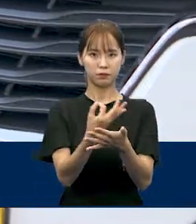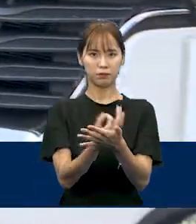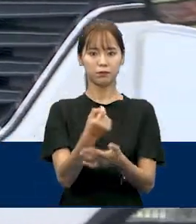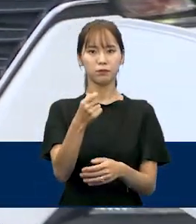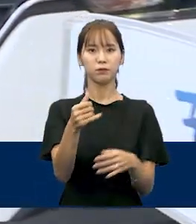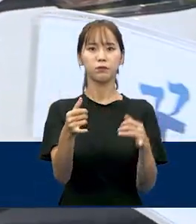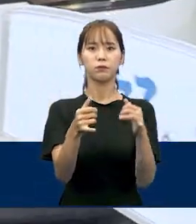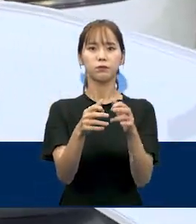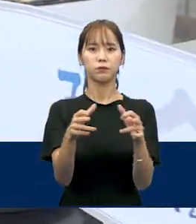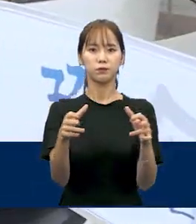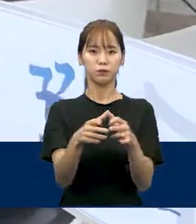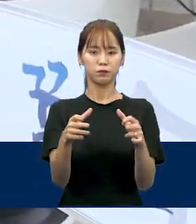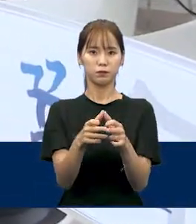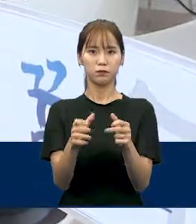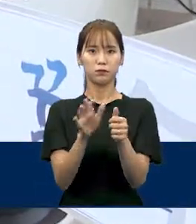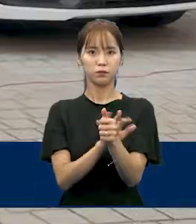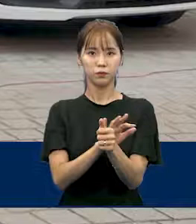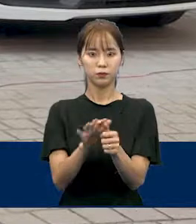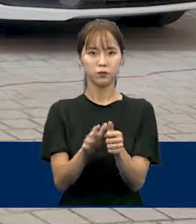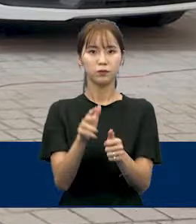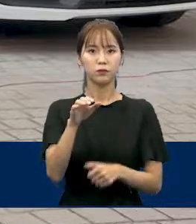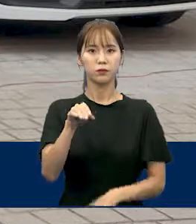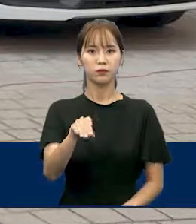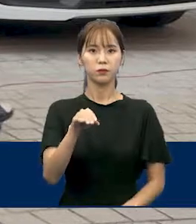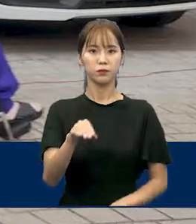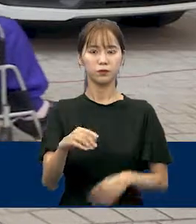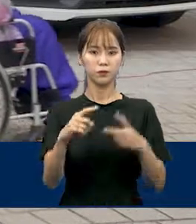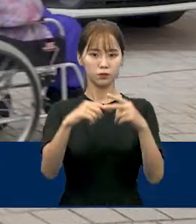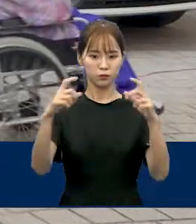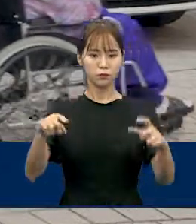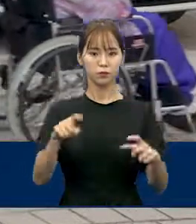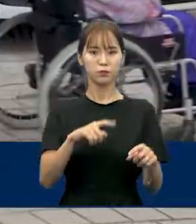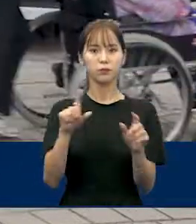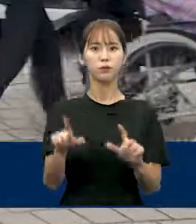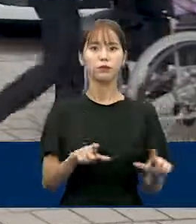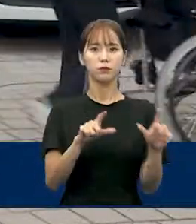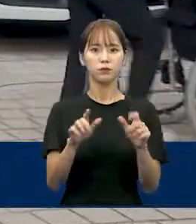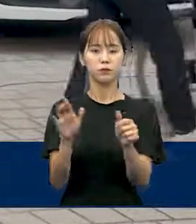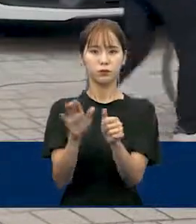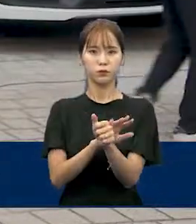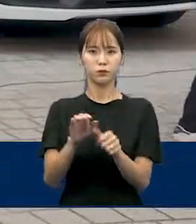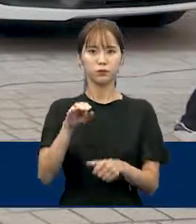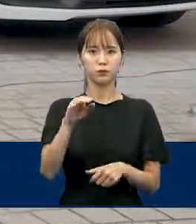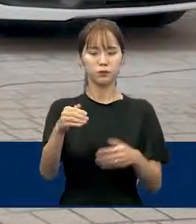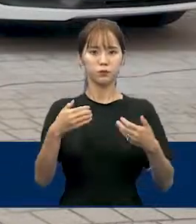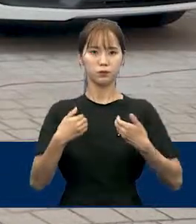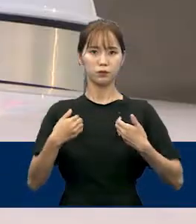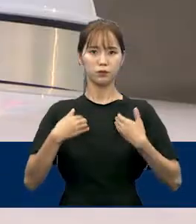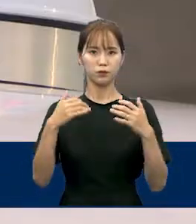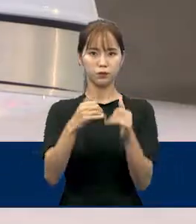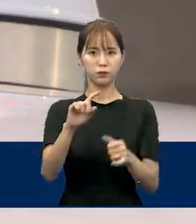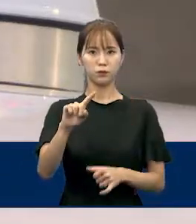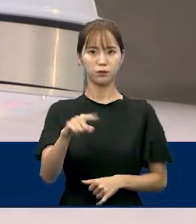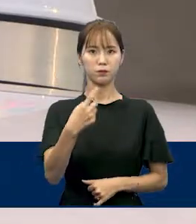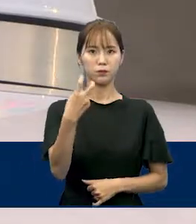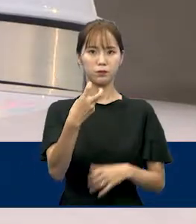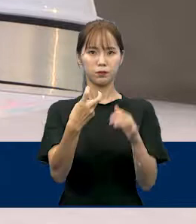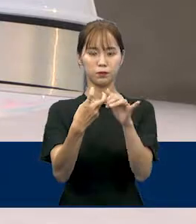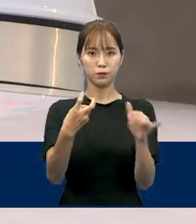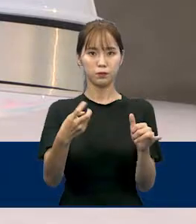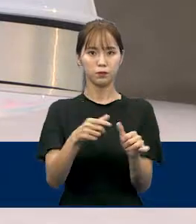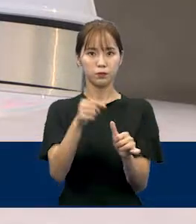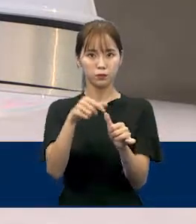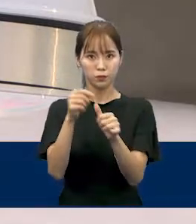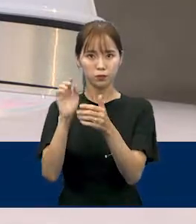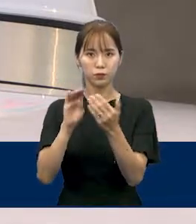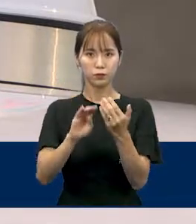저소득 장애인 불 봄 택시 지원사업은 동대문구에 거주하는 저소득 장애인 중 돌본 택시가 필요한 대상자 120명